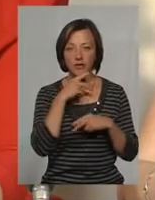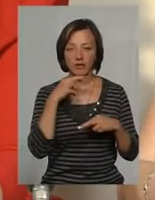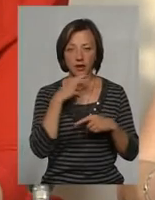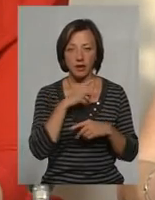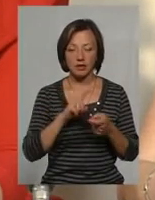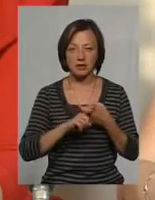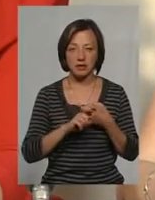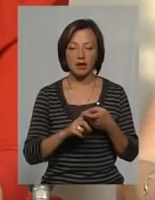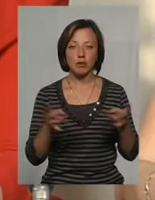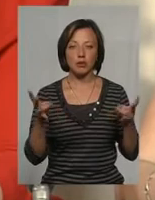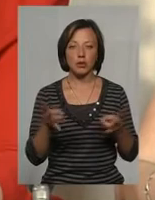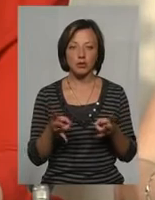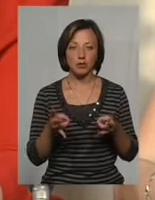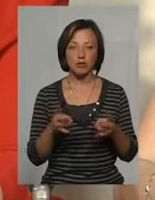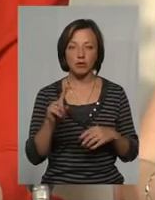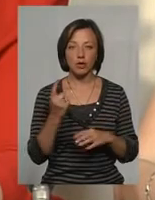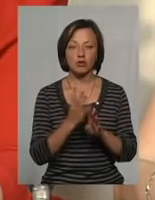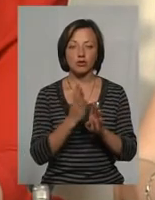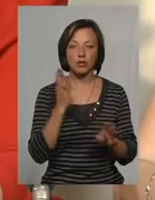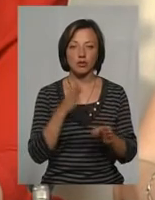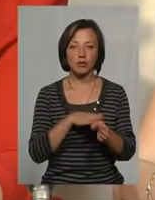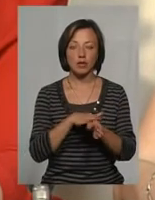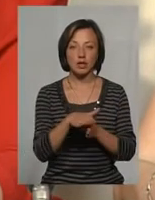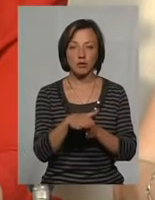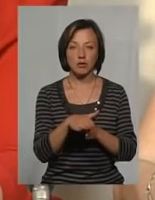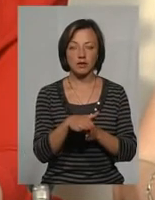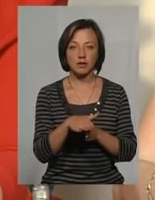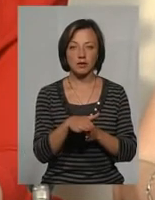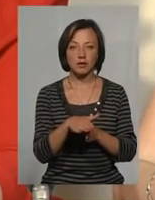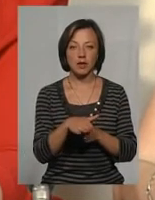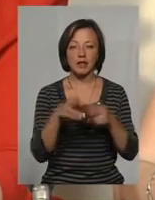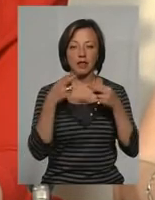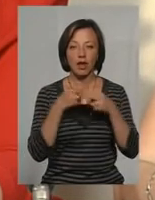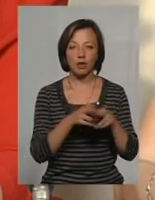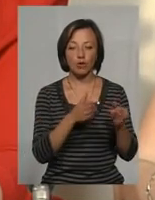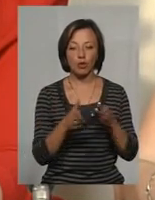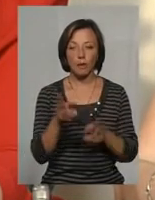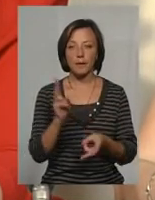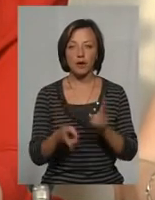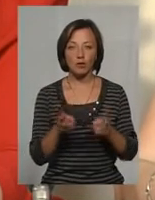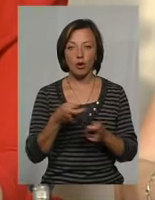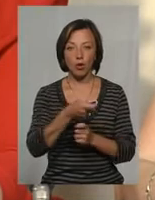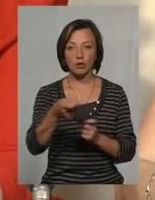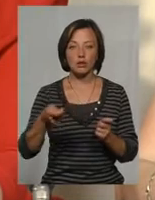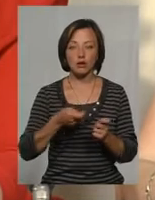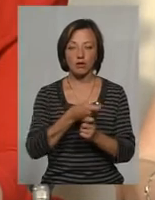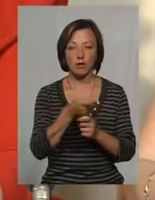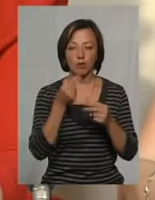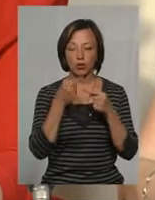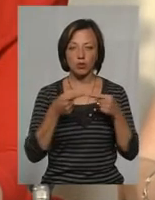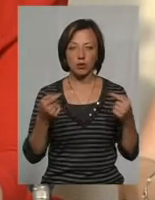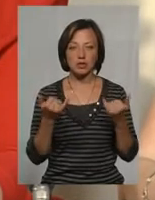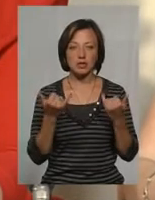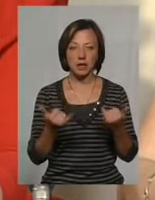токсикоінфекція, потрібно в першу чергу дотримуватись технологій приготування консервованої продукції. Зараз